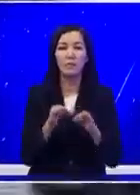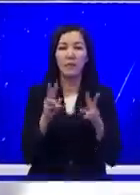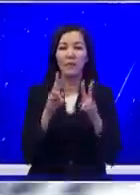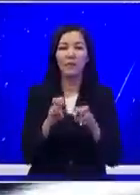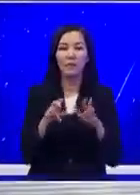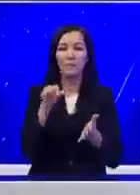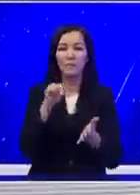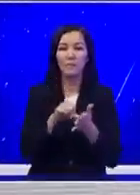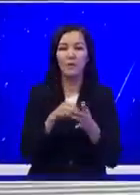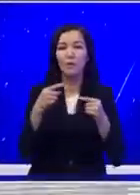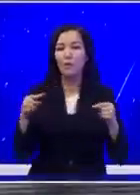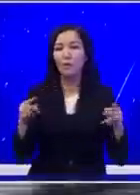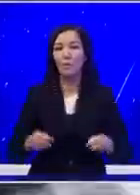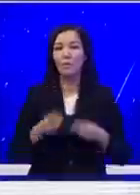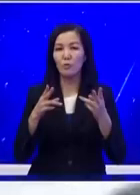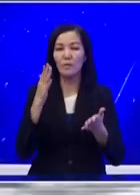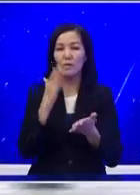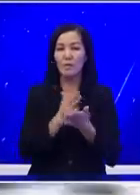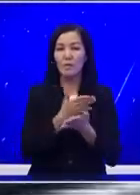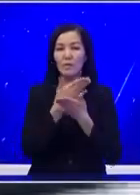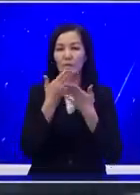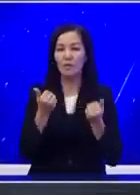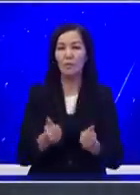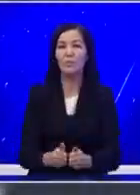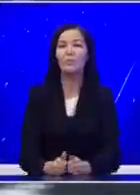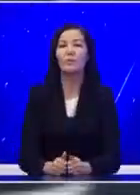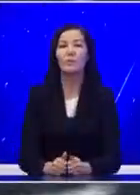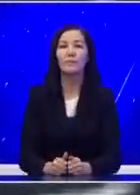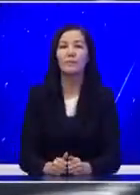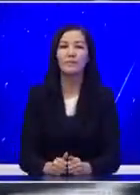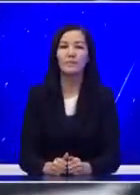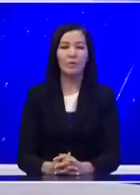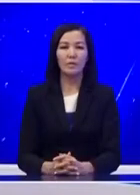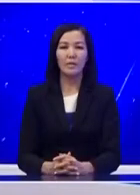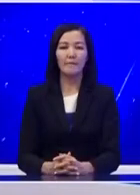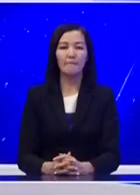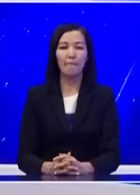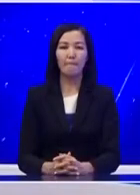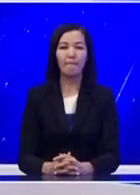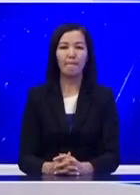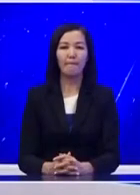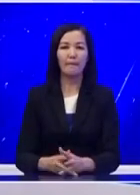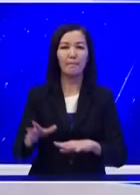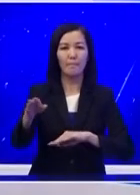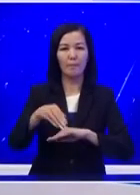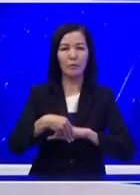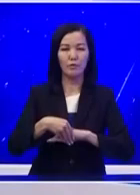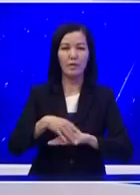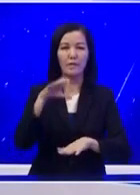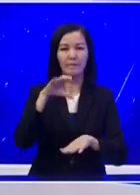его причастность к аналогичным преступлениям, совершенным на территории столицы. В получении взятки в